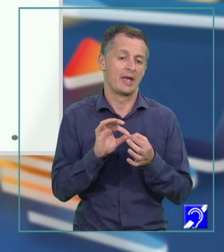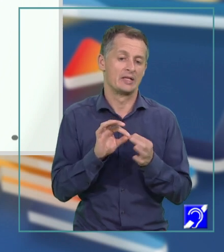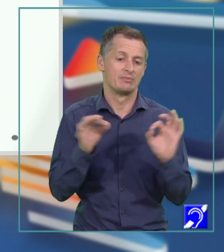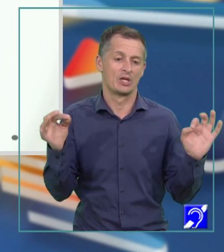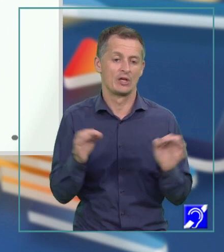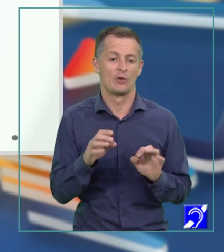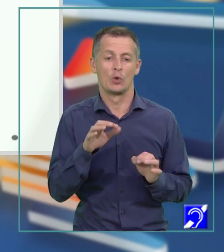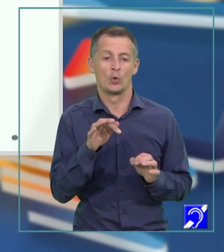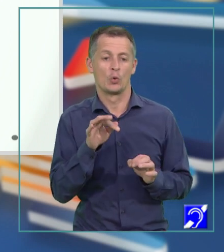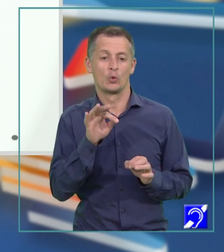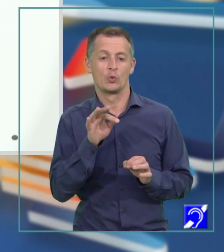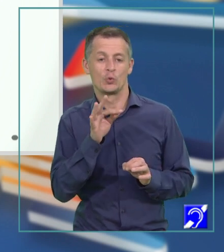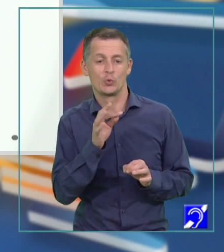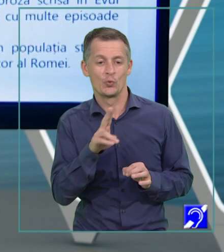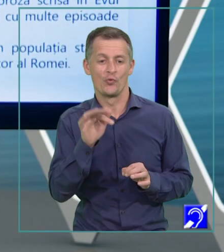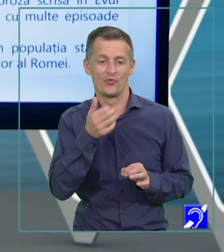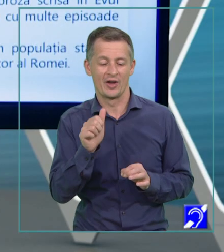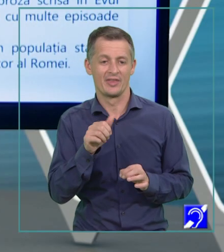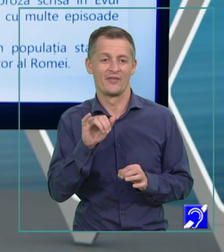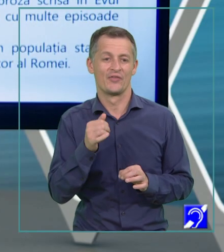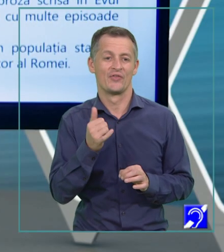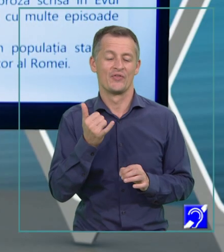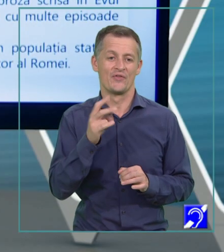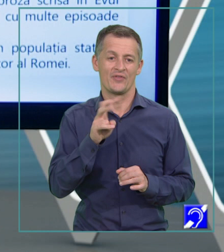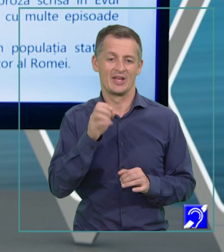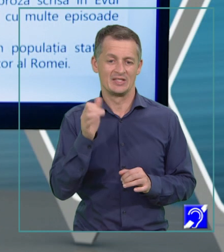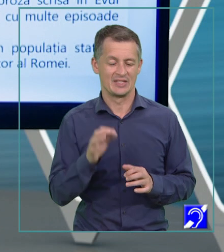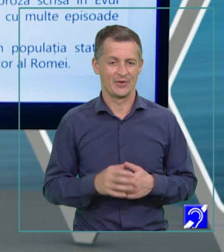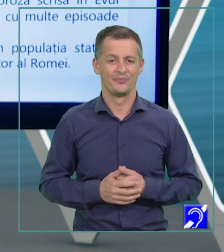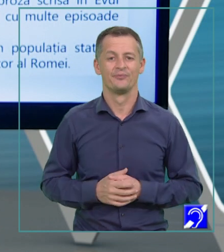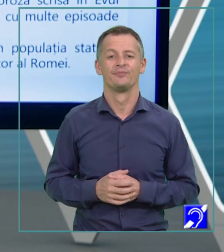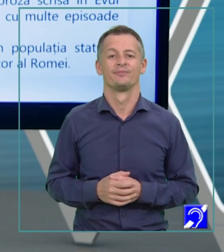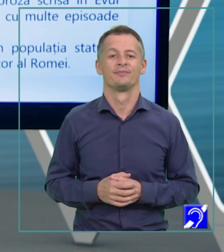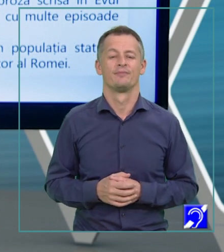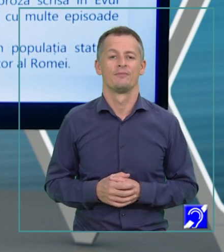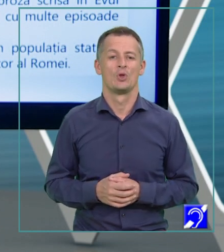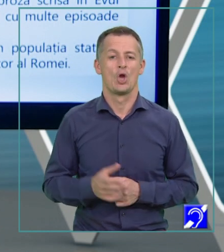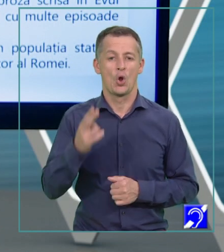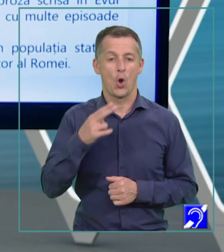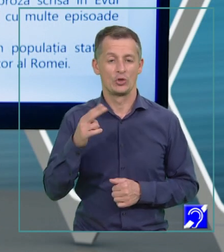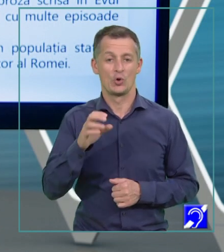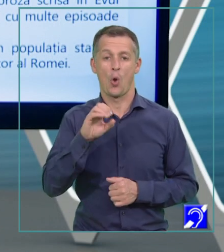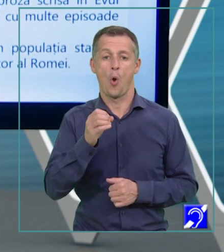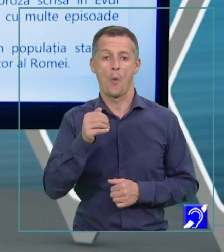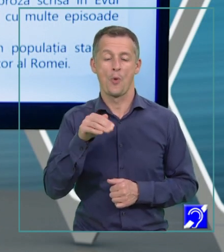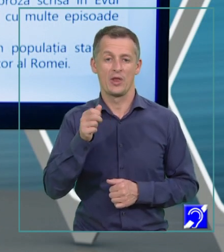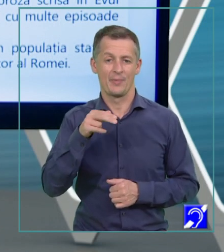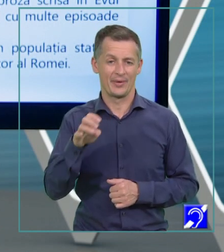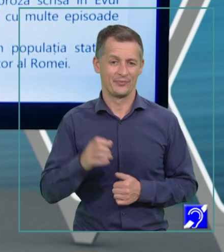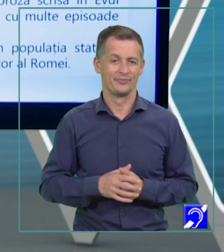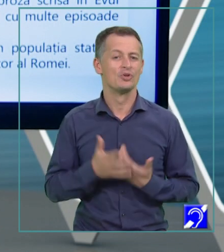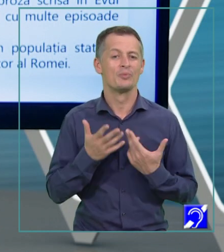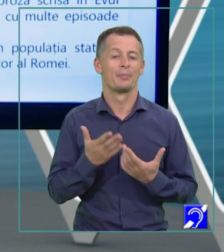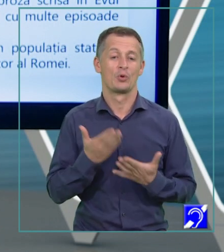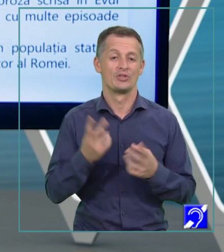îi se opune expresiei tobă de carte. Continuăm cu omonimele. Ca să înțelegem și mai bine de unde, ce